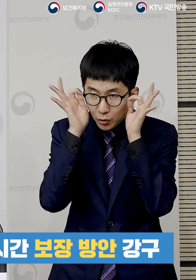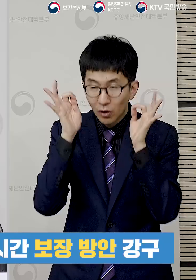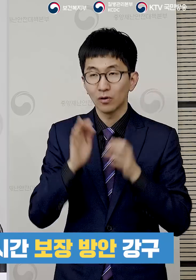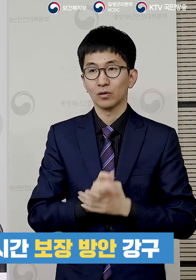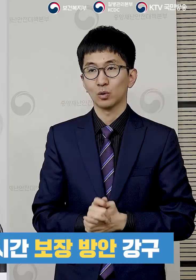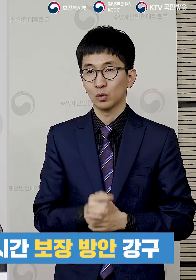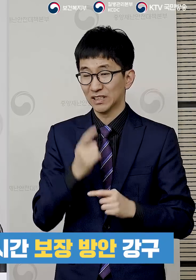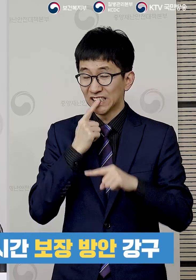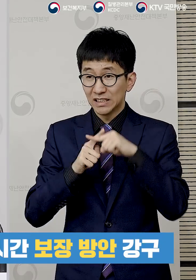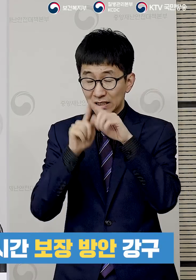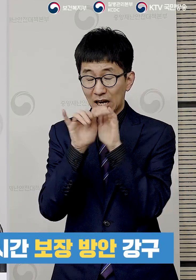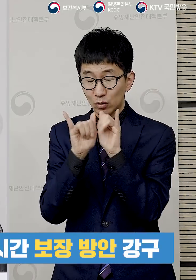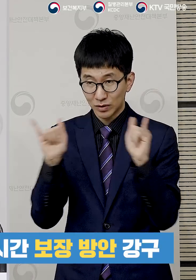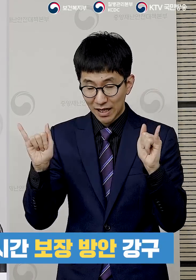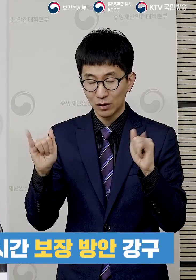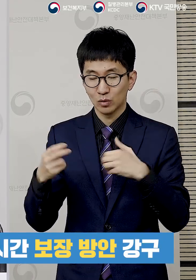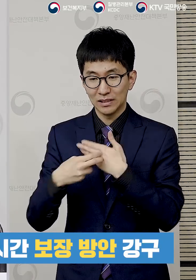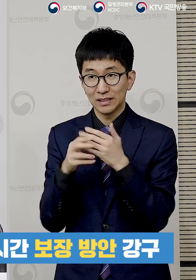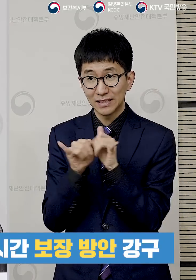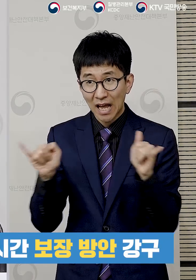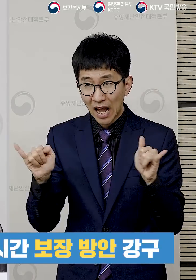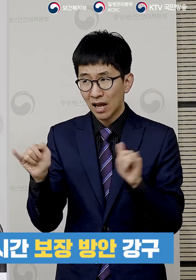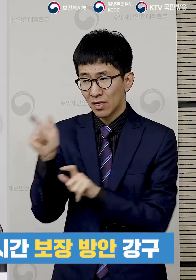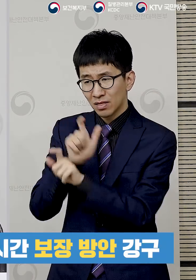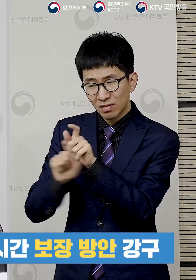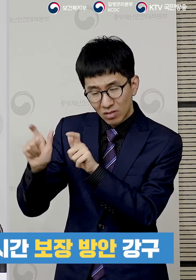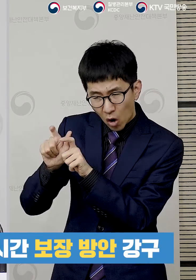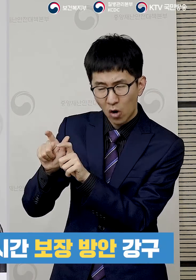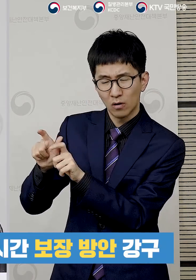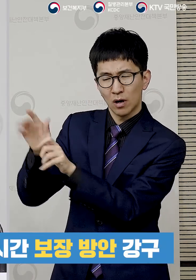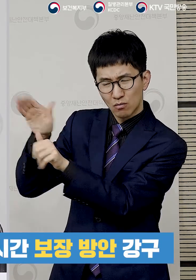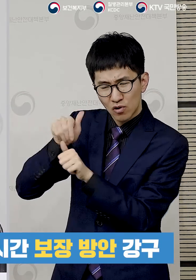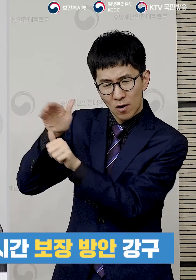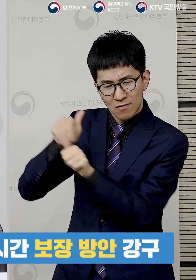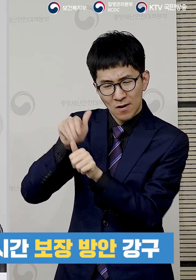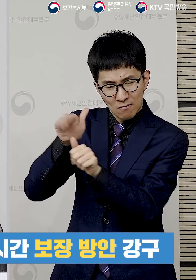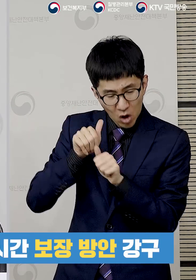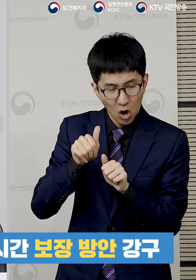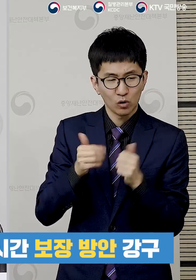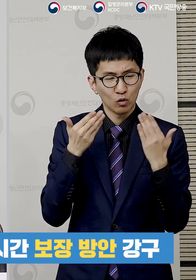노력하고, 추가적인 의료 인력이 확보되는 대로 현장에서의